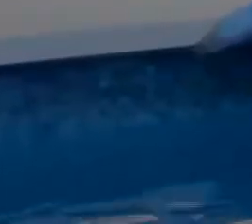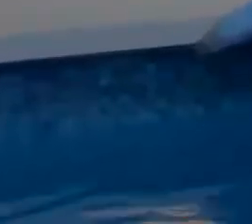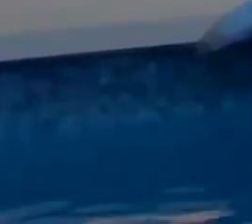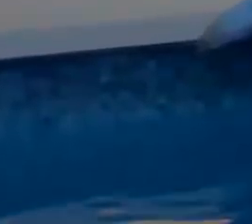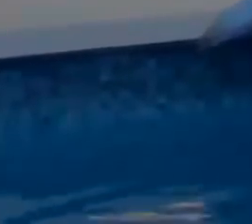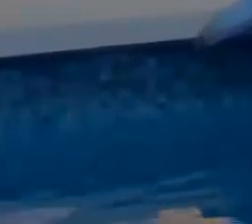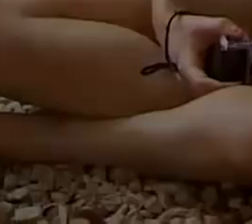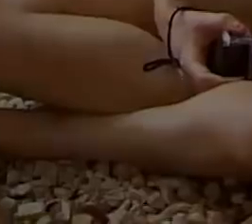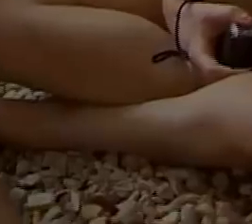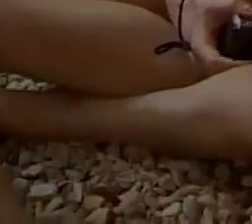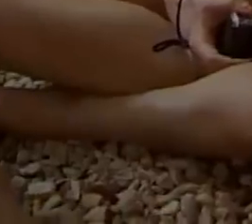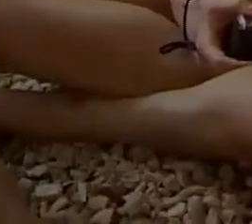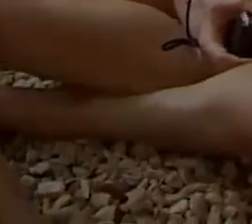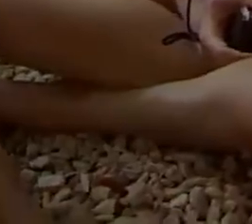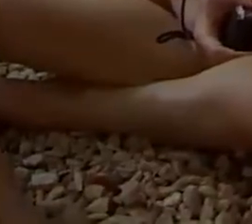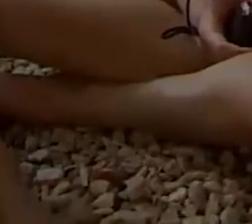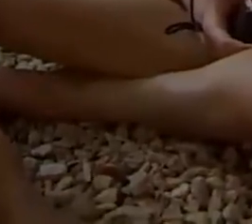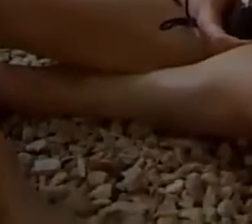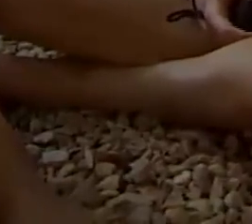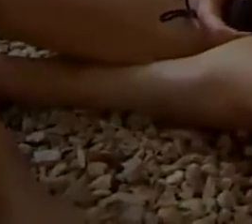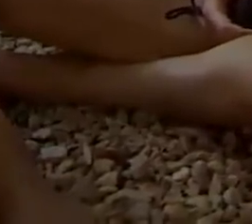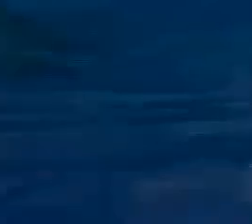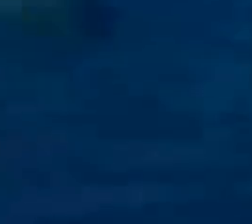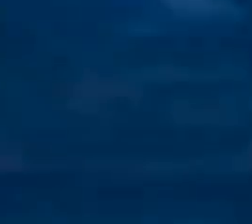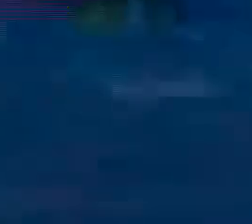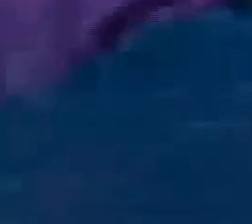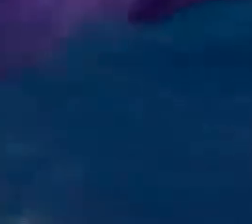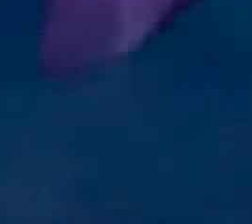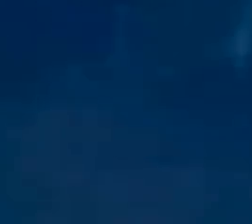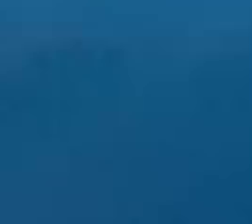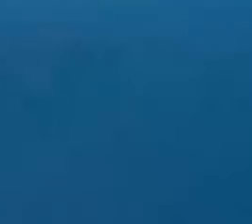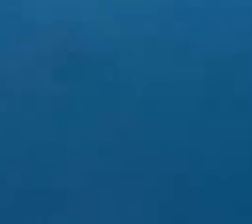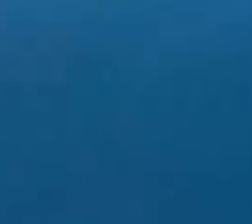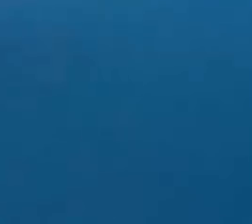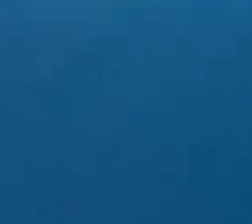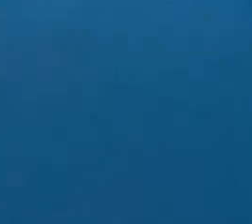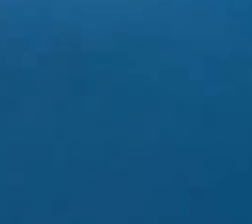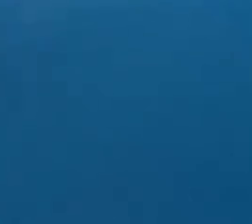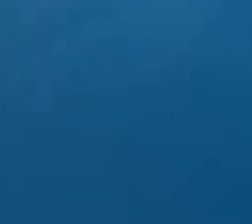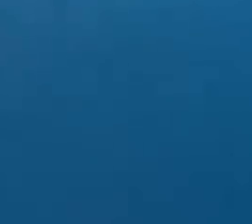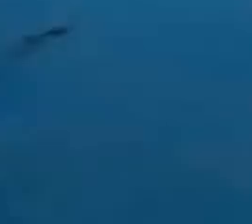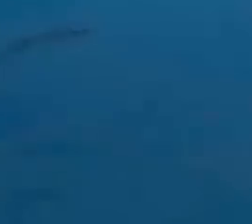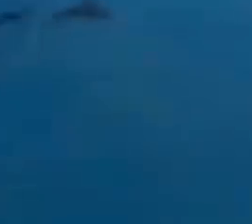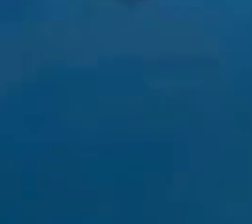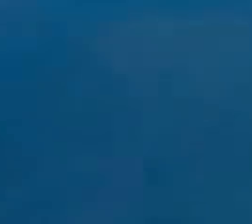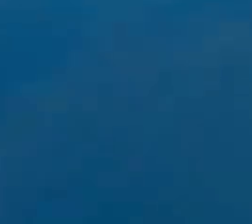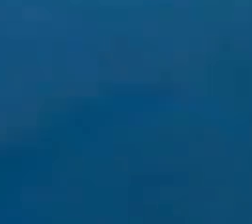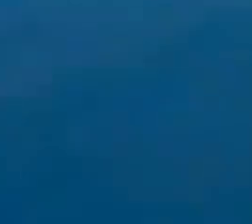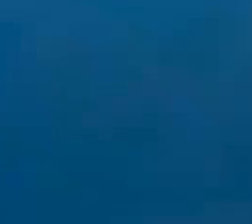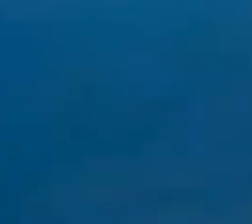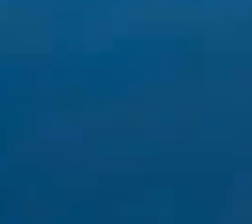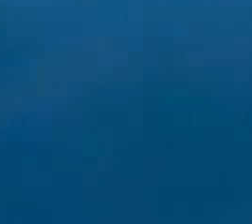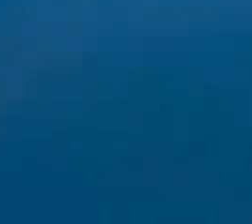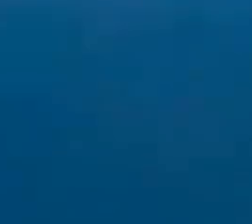הים הקטנה. אנחנו נתחיל עכשיו בטקס הפיכתכן לבנות ים רשמיות. הלהיט החדש שעולה 500 שקלים לשעה,